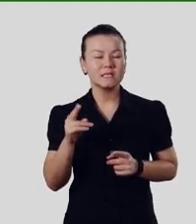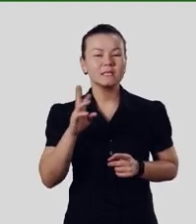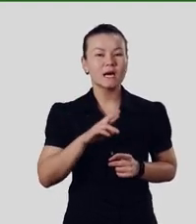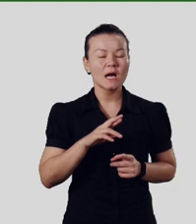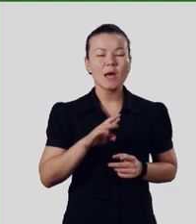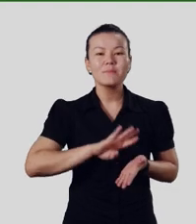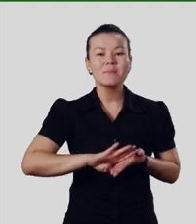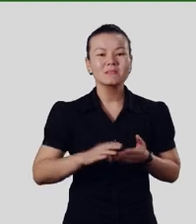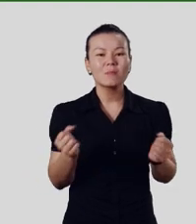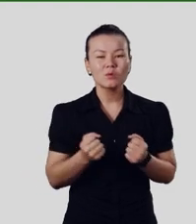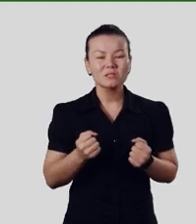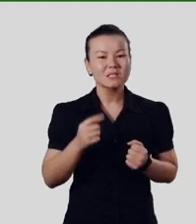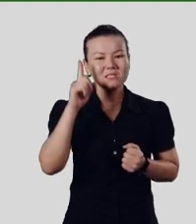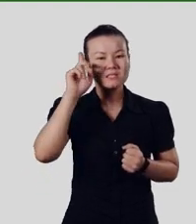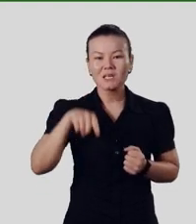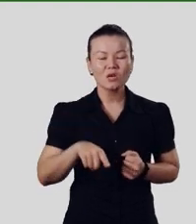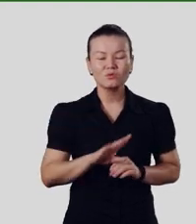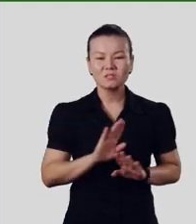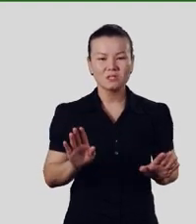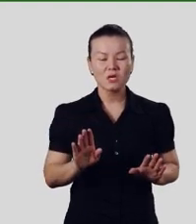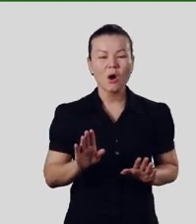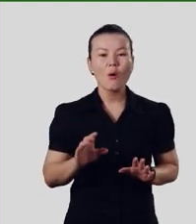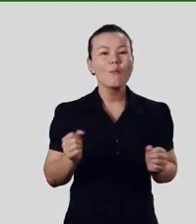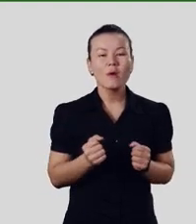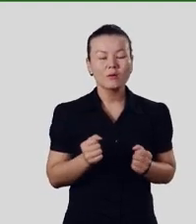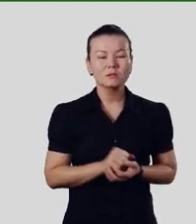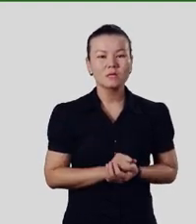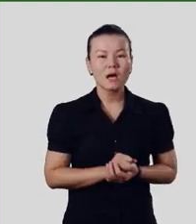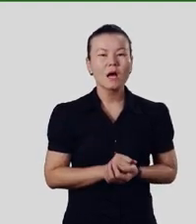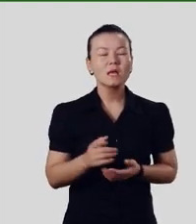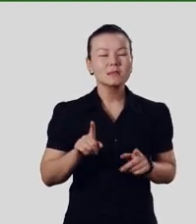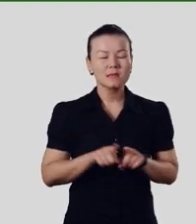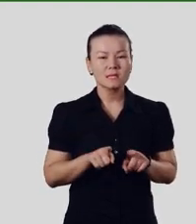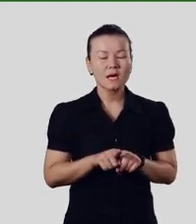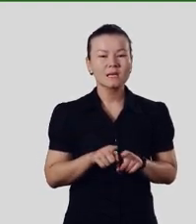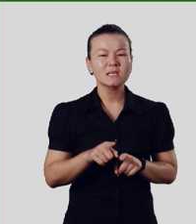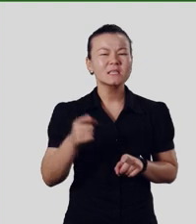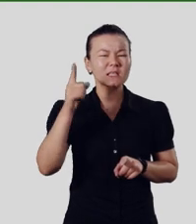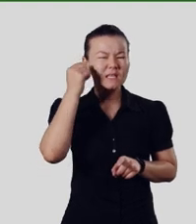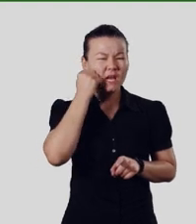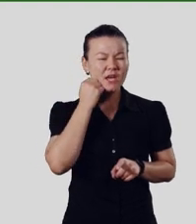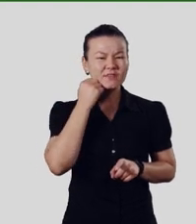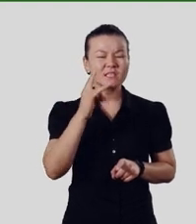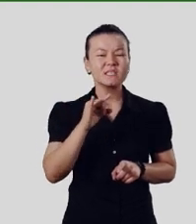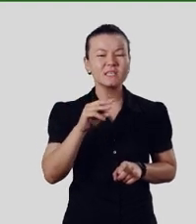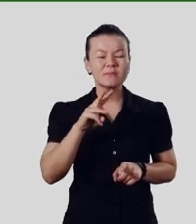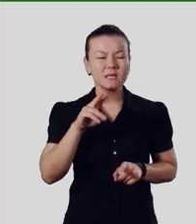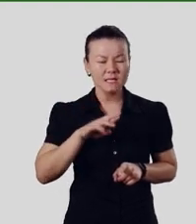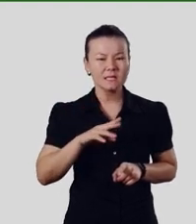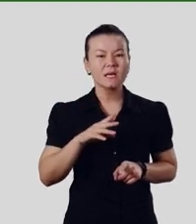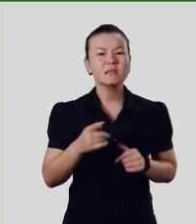«безморозный, не знающий холода». Так древние римляне называли племя кочевников, живших на